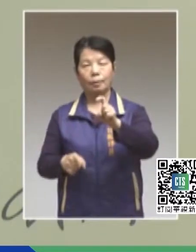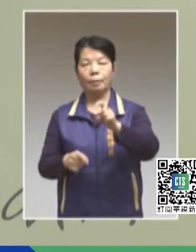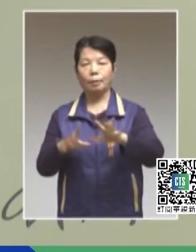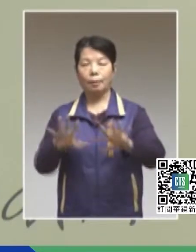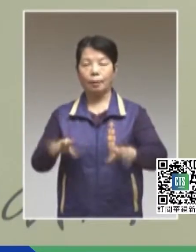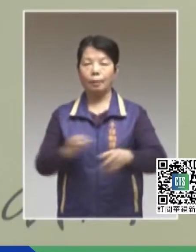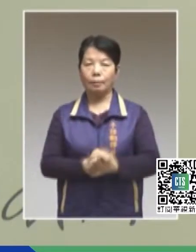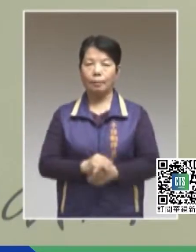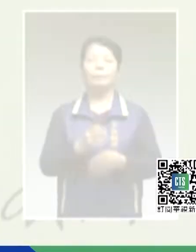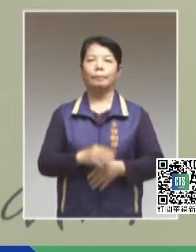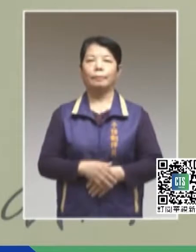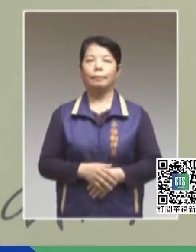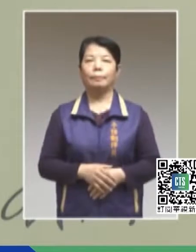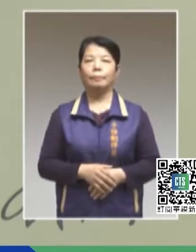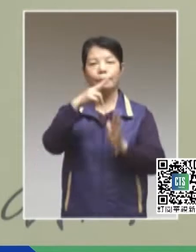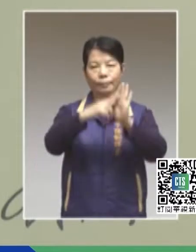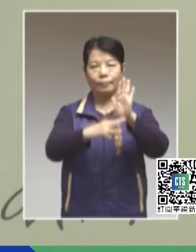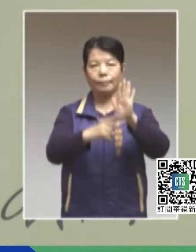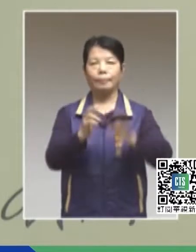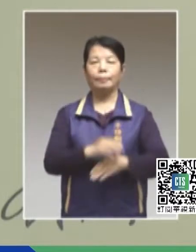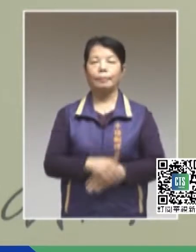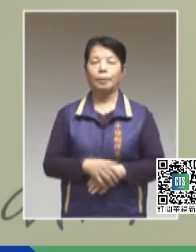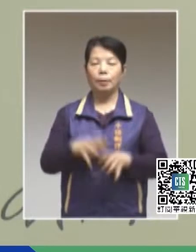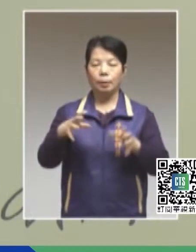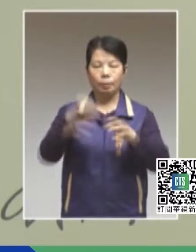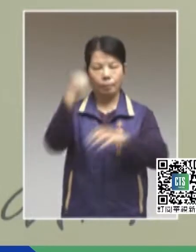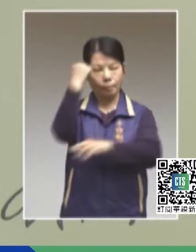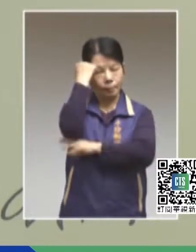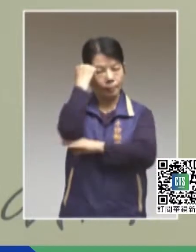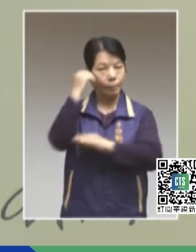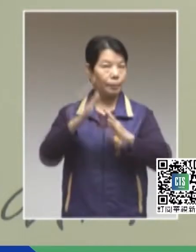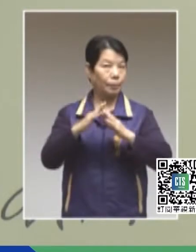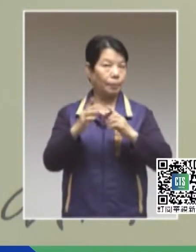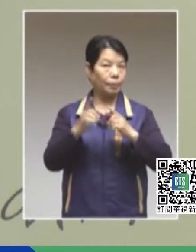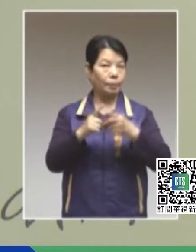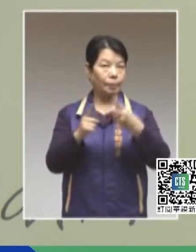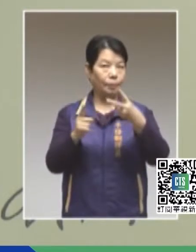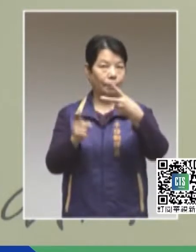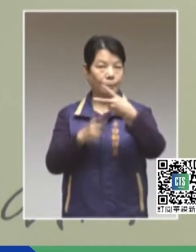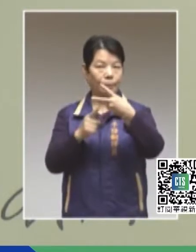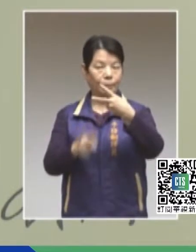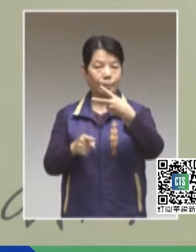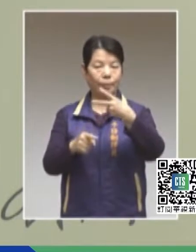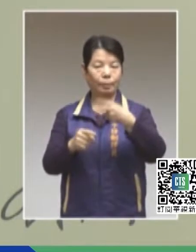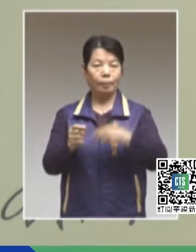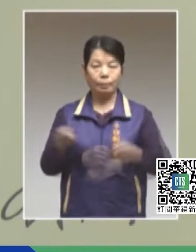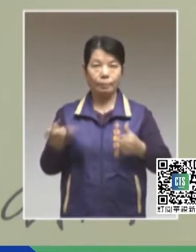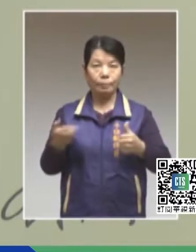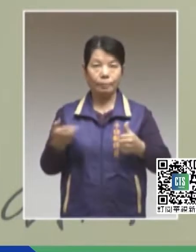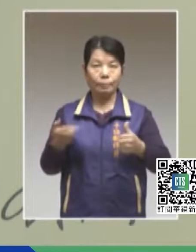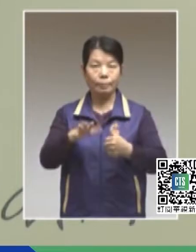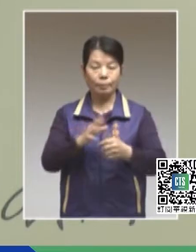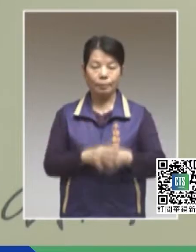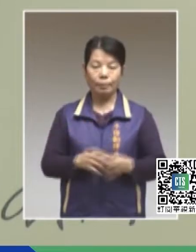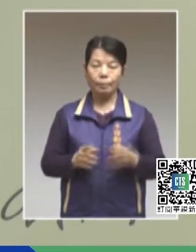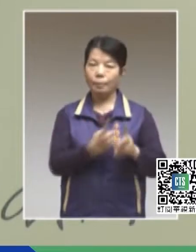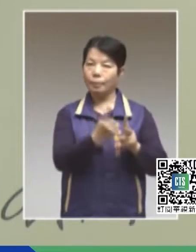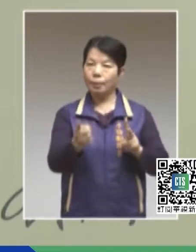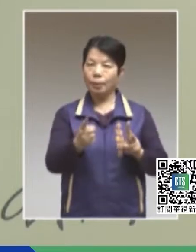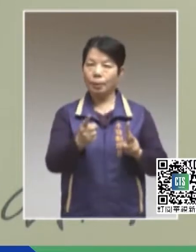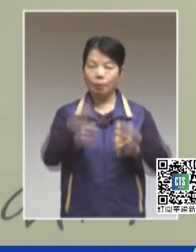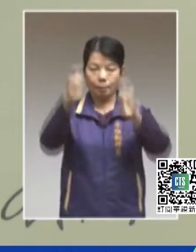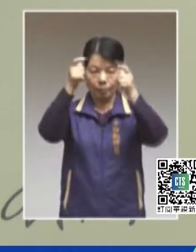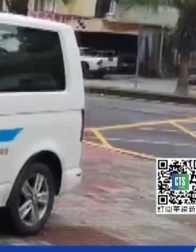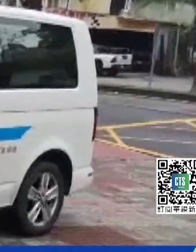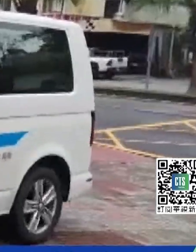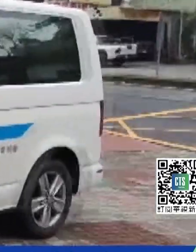概都10几左右。想同住家人2位家属的感染里面，其中有一位是某高中生